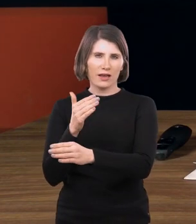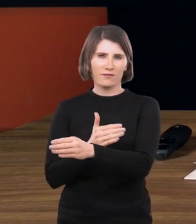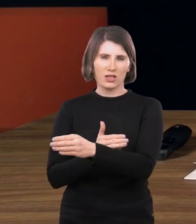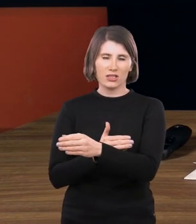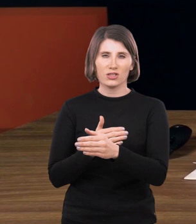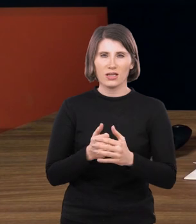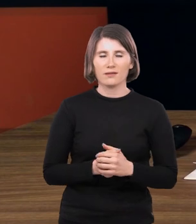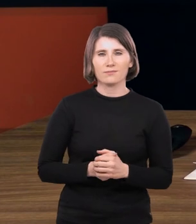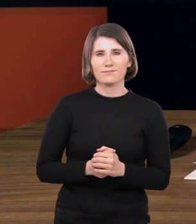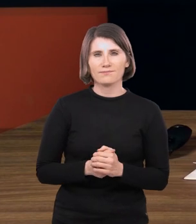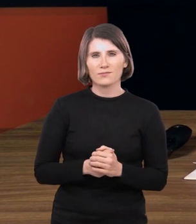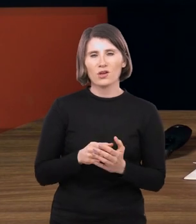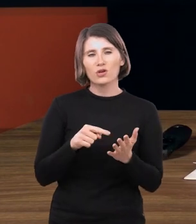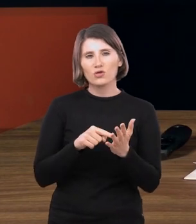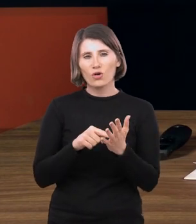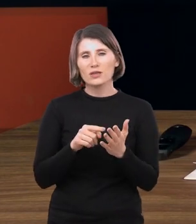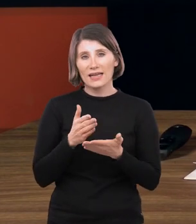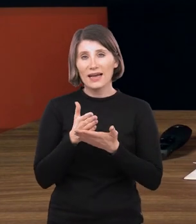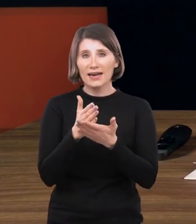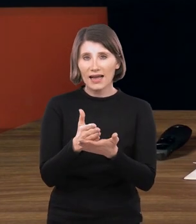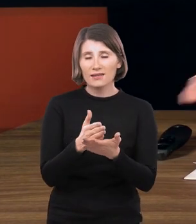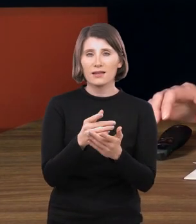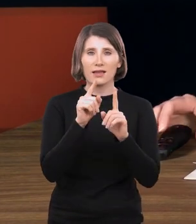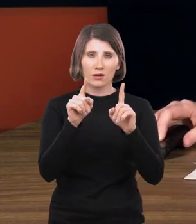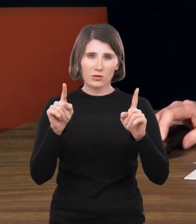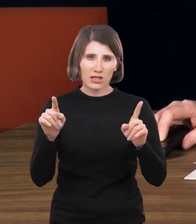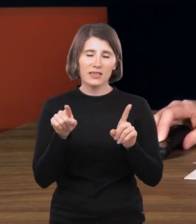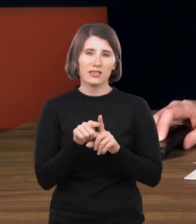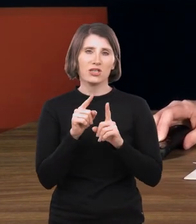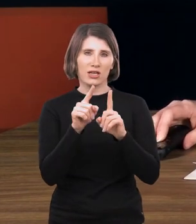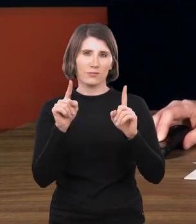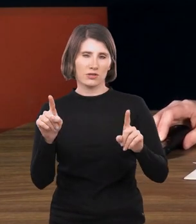uwaga, taka sugestia zarówno dla nauczycieli, jak i nauczycieli akademickich.